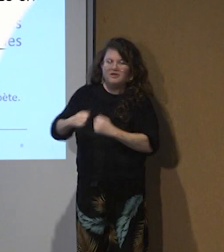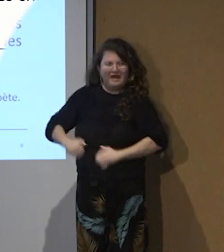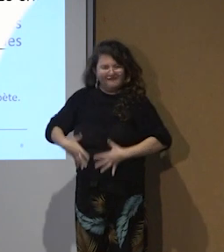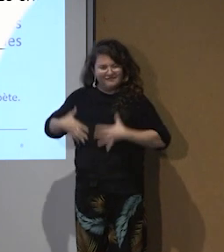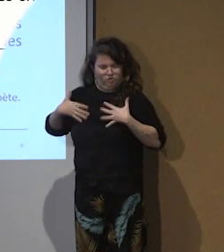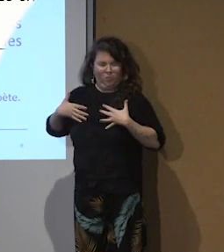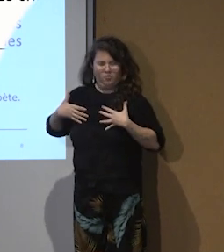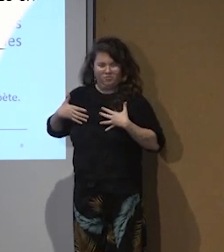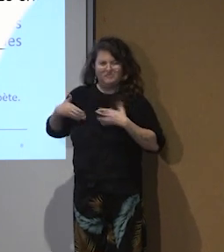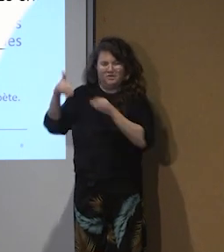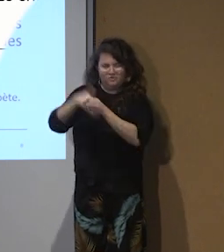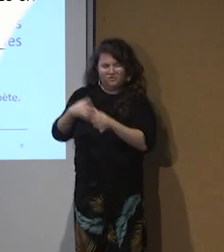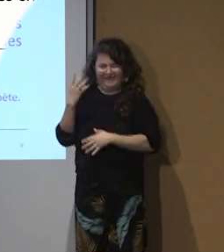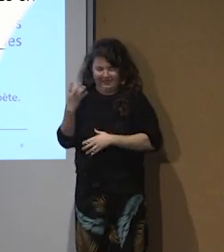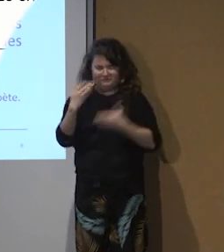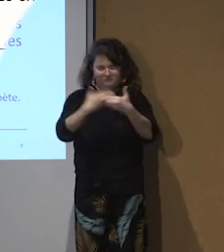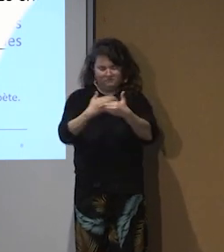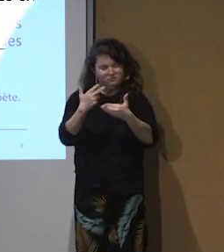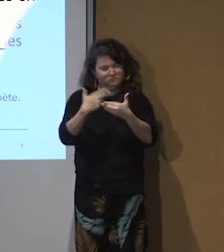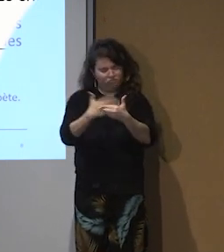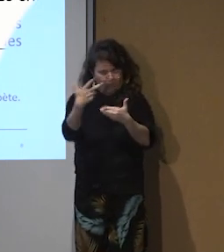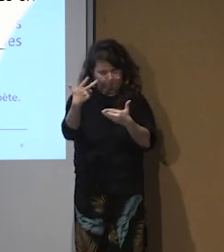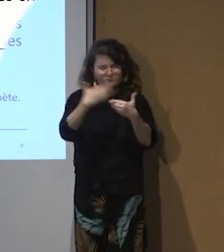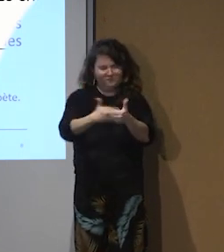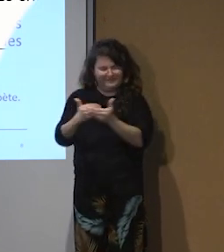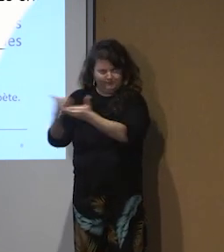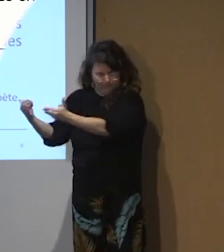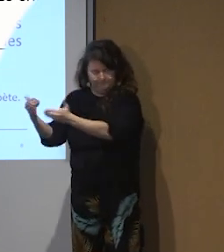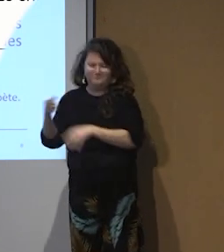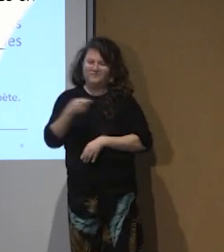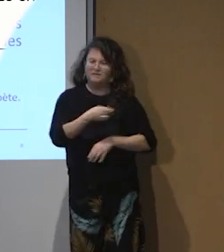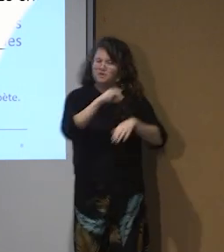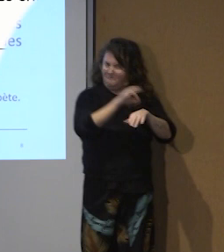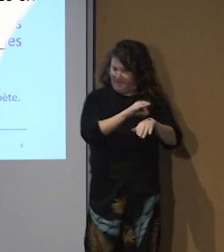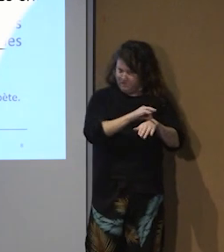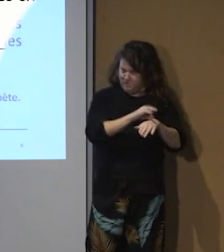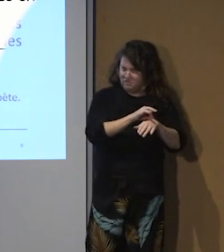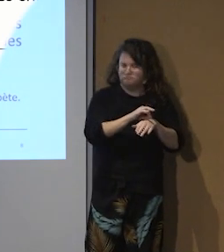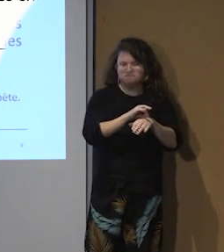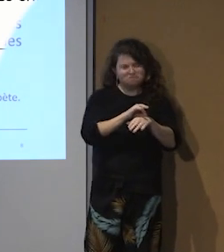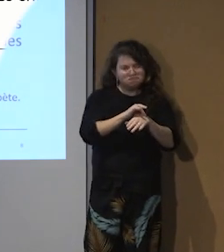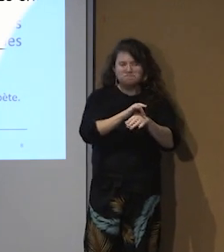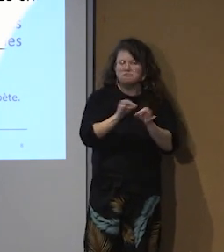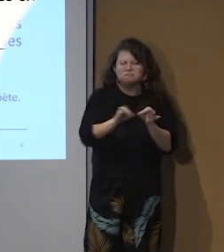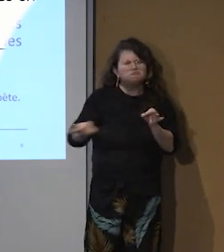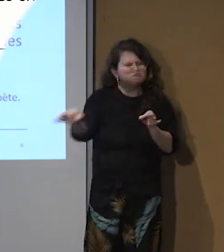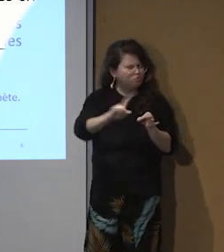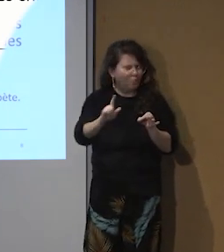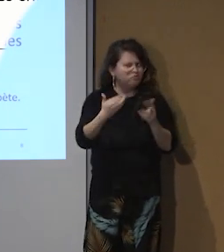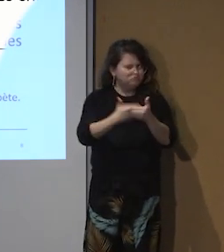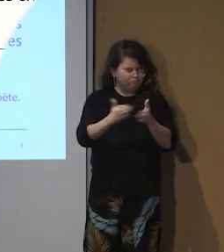3 catégories. Il y a les maladies non transmissibles, qui sont listées, là on va voir. Les